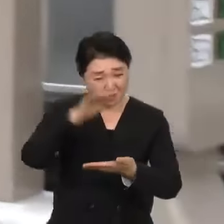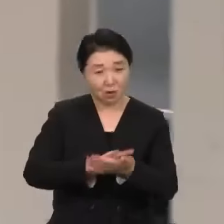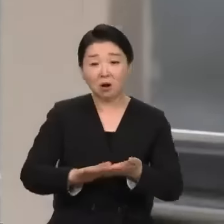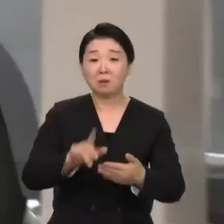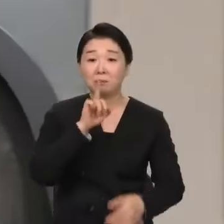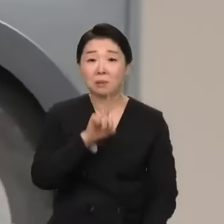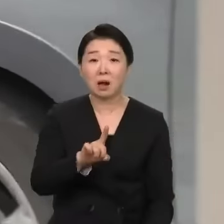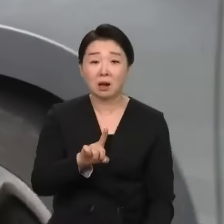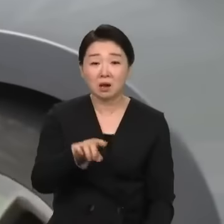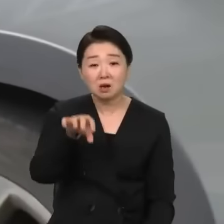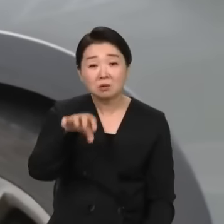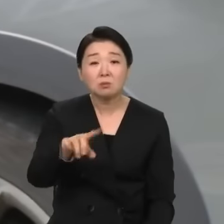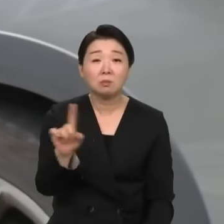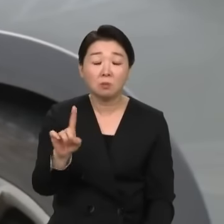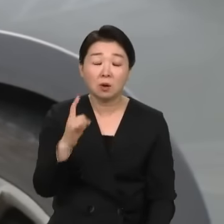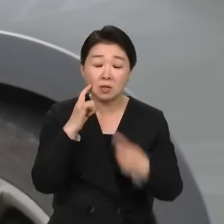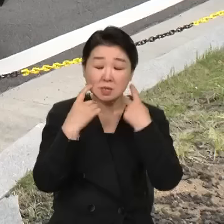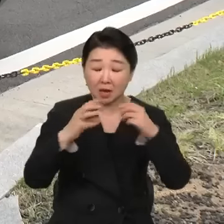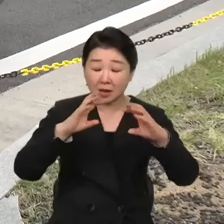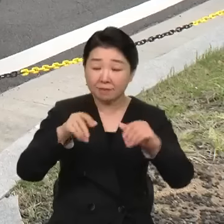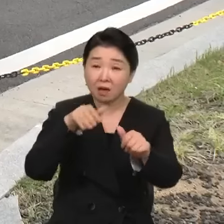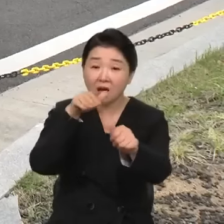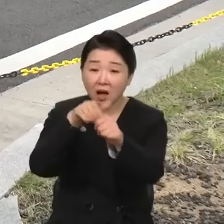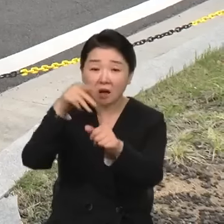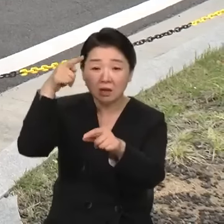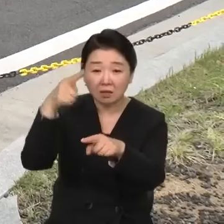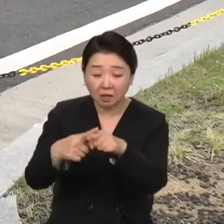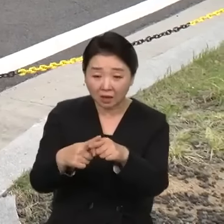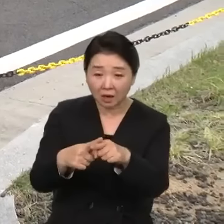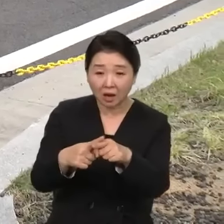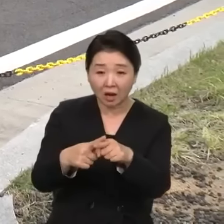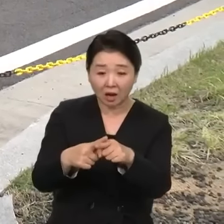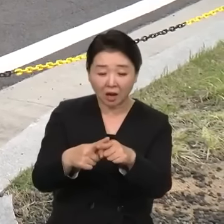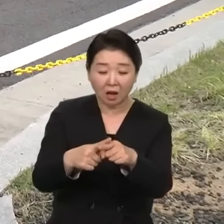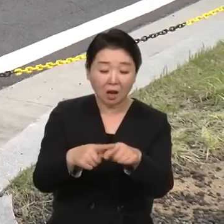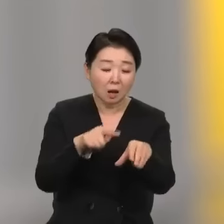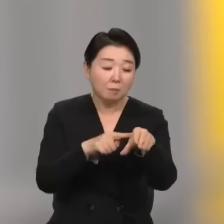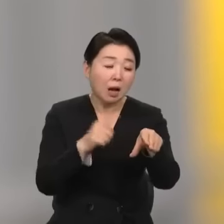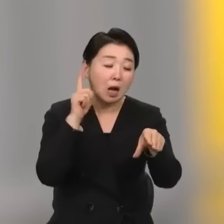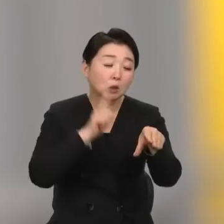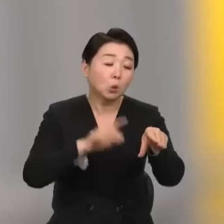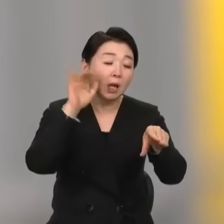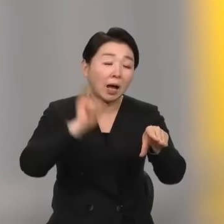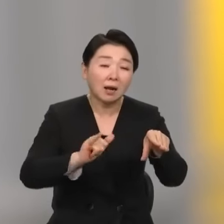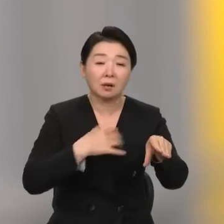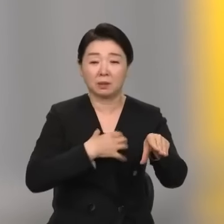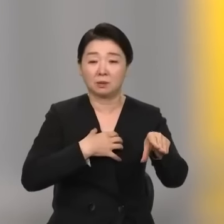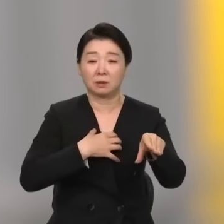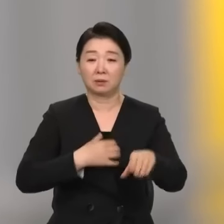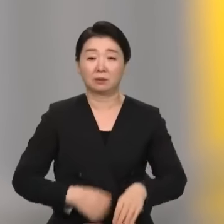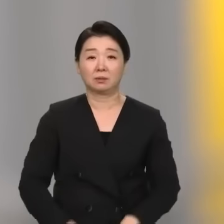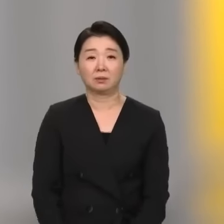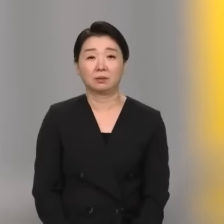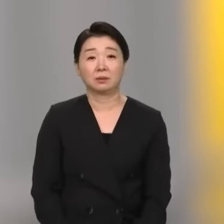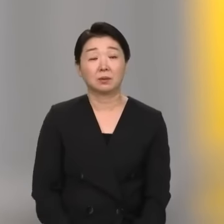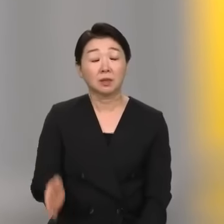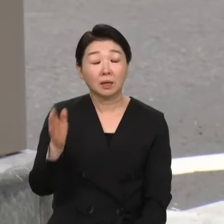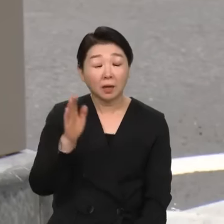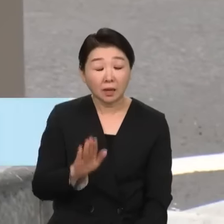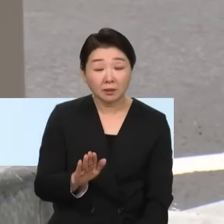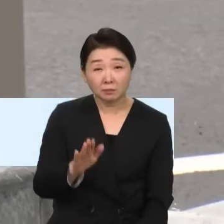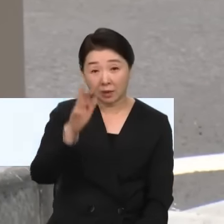많았지만 현장에선 사유재산에 손댔다가 재물손괴를 뒤집었으면 어떡하느냐는 우려도 있었습니다. 하지만